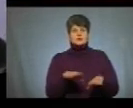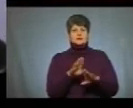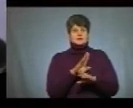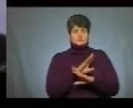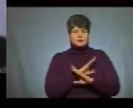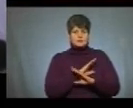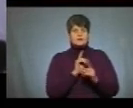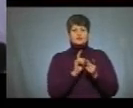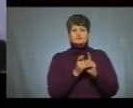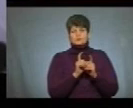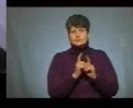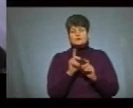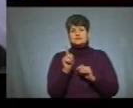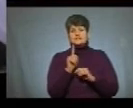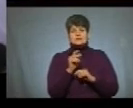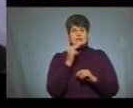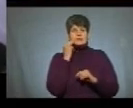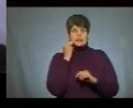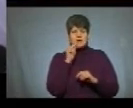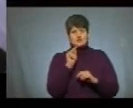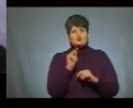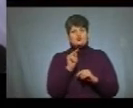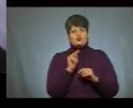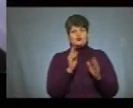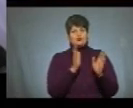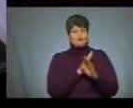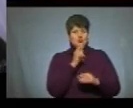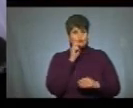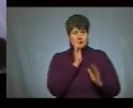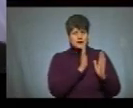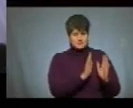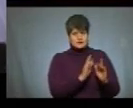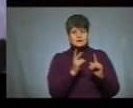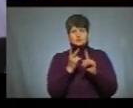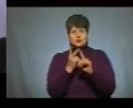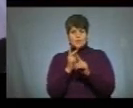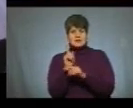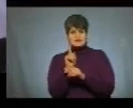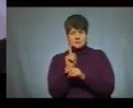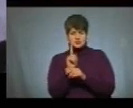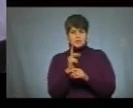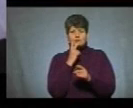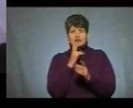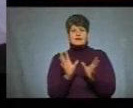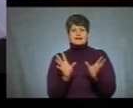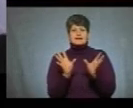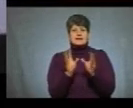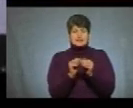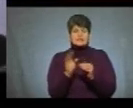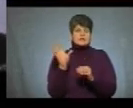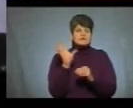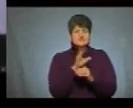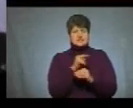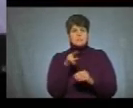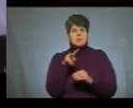які боролись за кращу долю України. Друга свічка, вона символізує єдність усіх пластунів в усьому